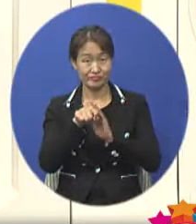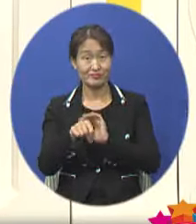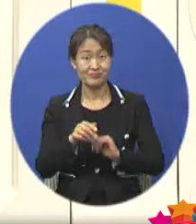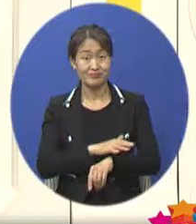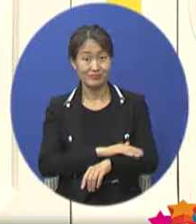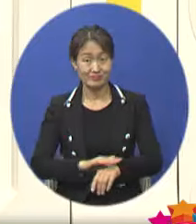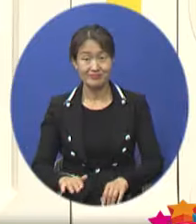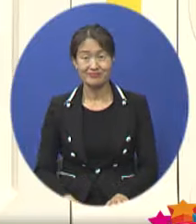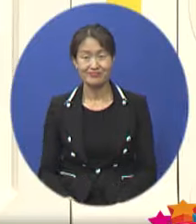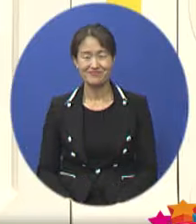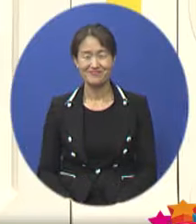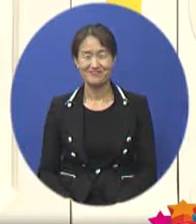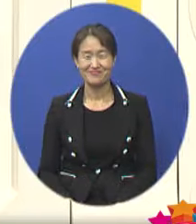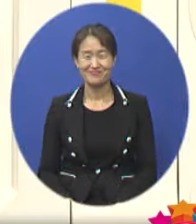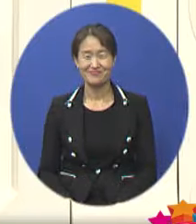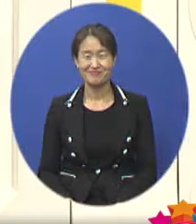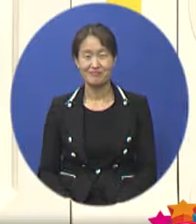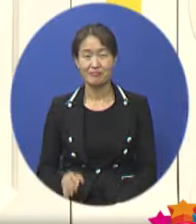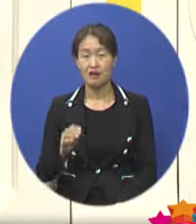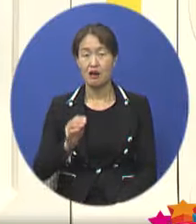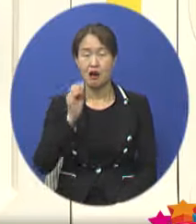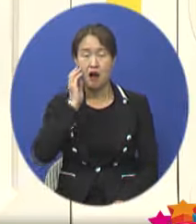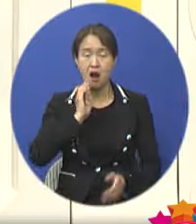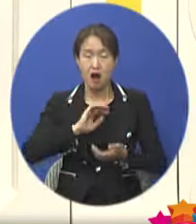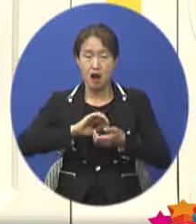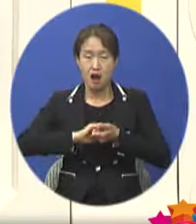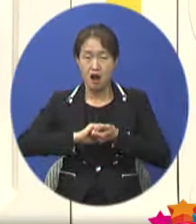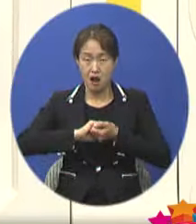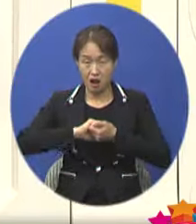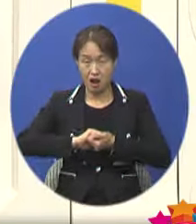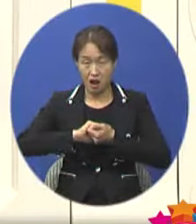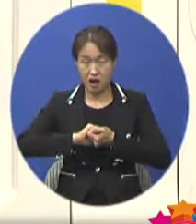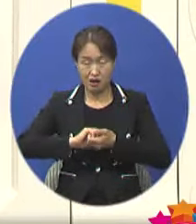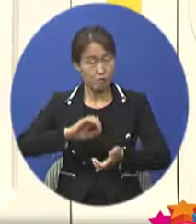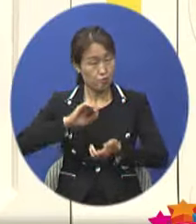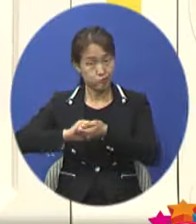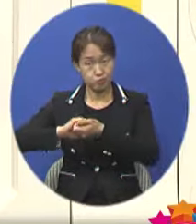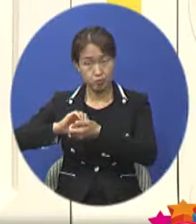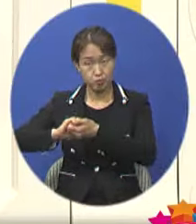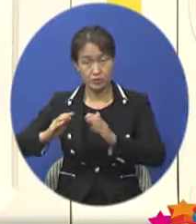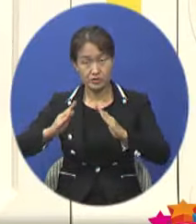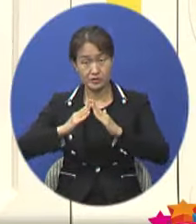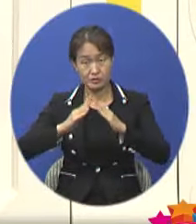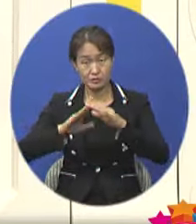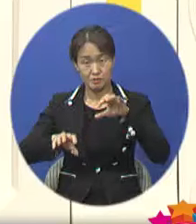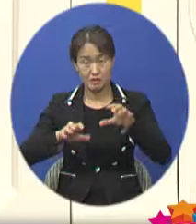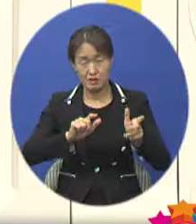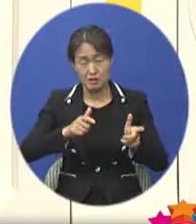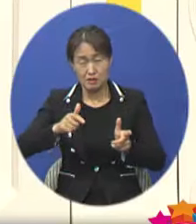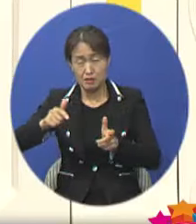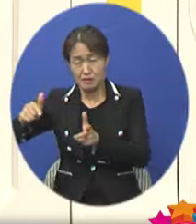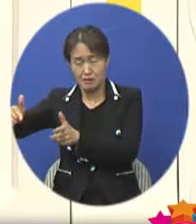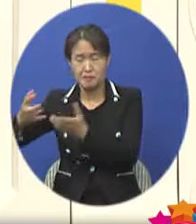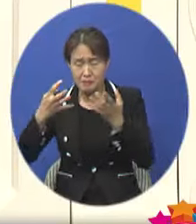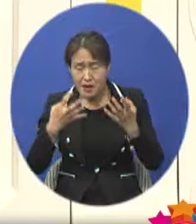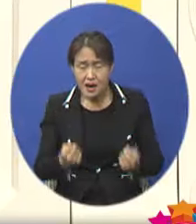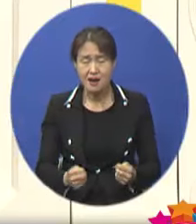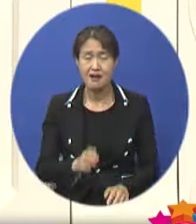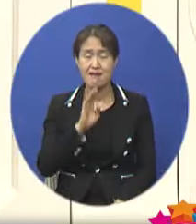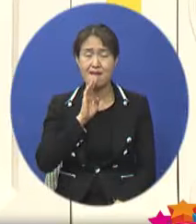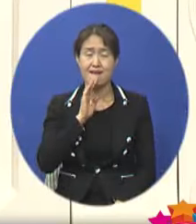네. 오. 한옥마을에 가실 때 한정식인가요, 전부 다? 아니죠. 그럼요. 다양하게 다 있습니다.